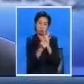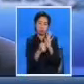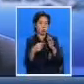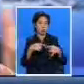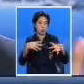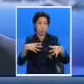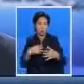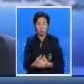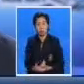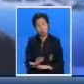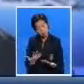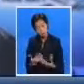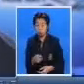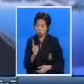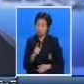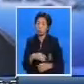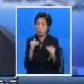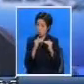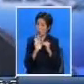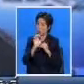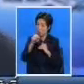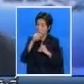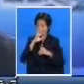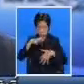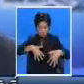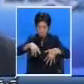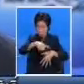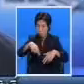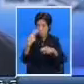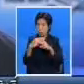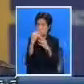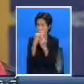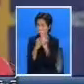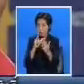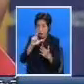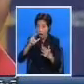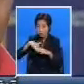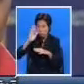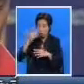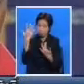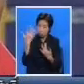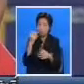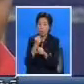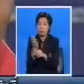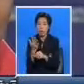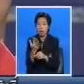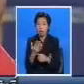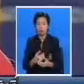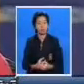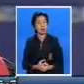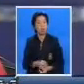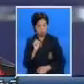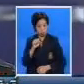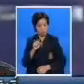เพราะว่าคนตั้ง 4ล้านกว่าคนเข้าชื่อกันจำนวนมากเลยแต่ว่าไงคือเรื่องของการตัดสินนะครับ